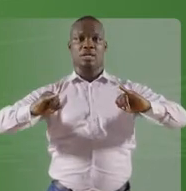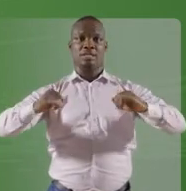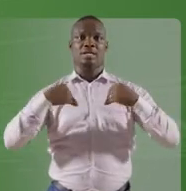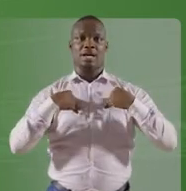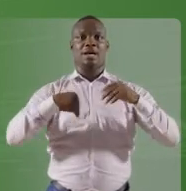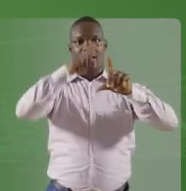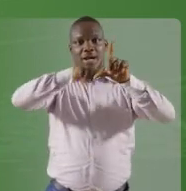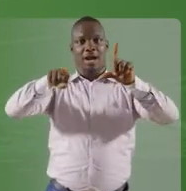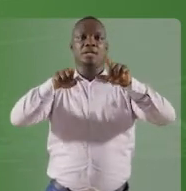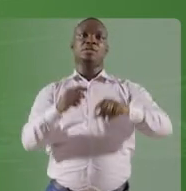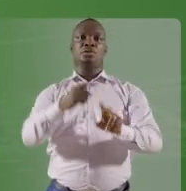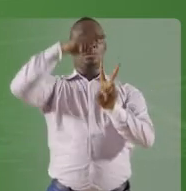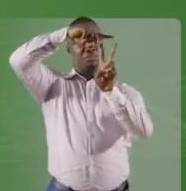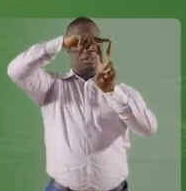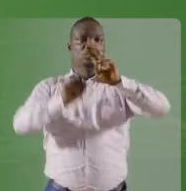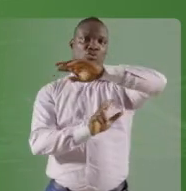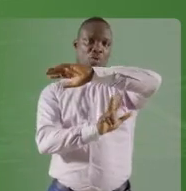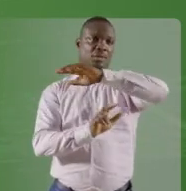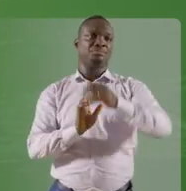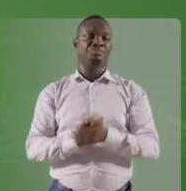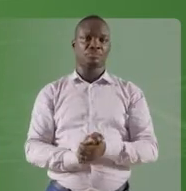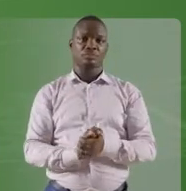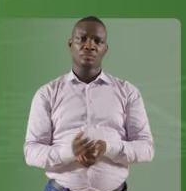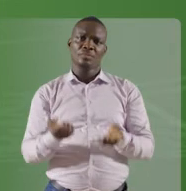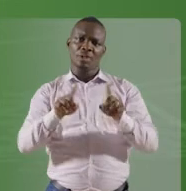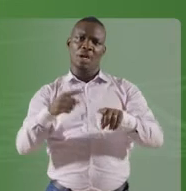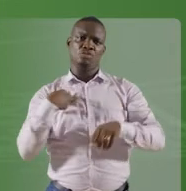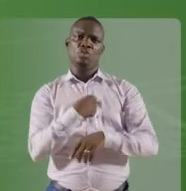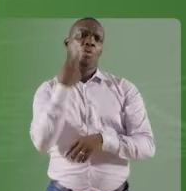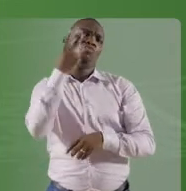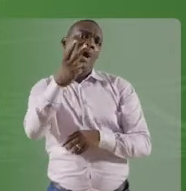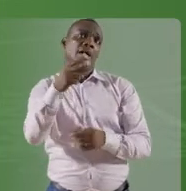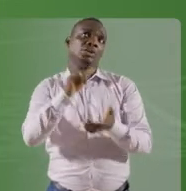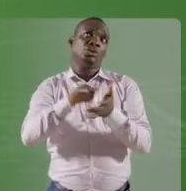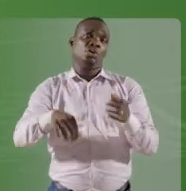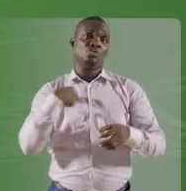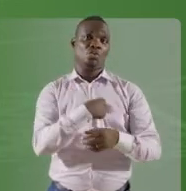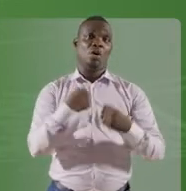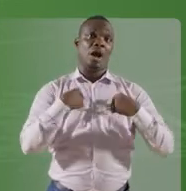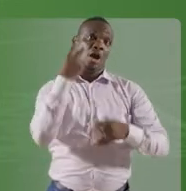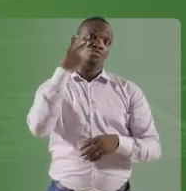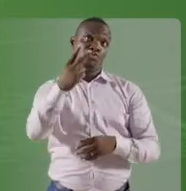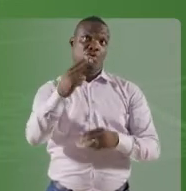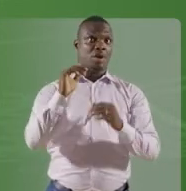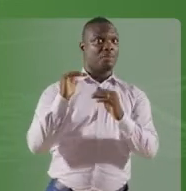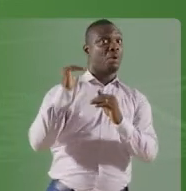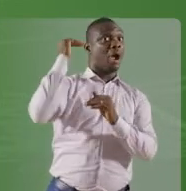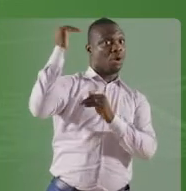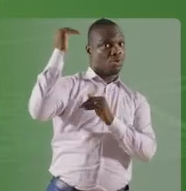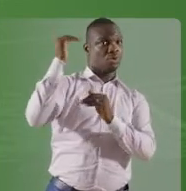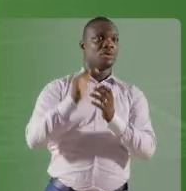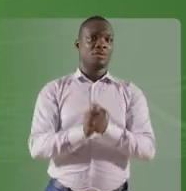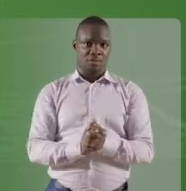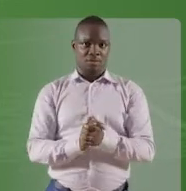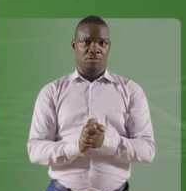Donc, en se référant à ce que nous avons vu sur la première caractérisation, la